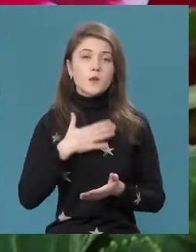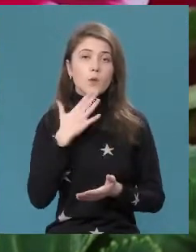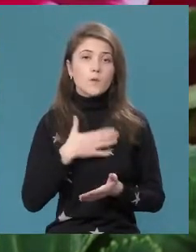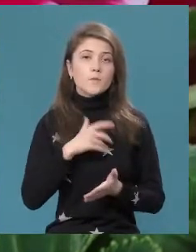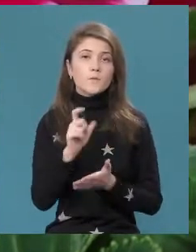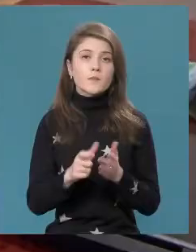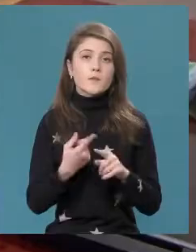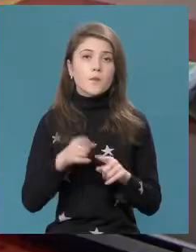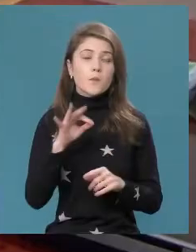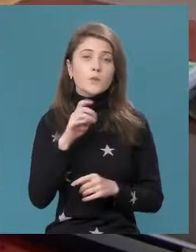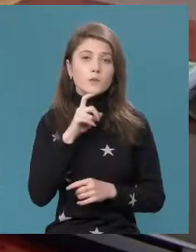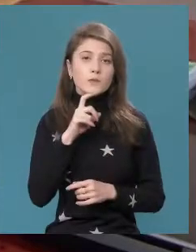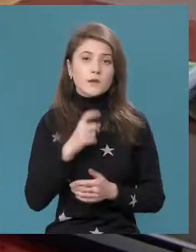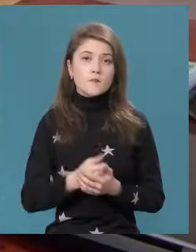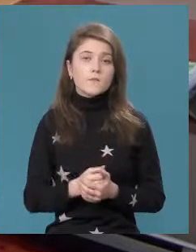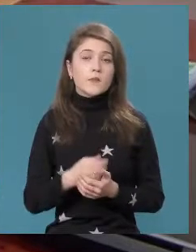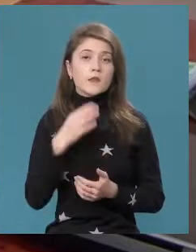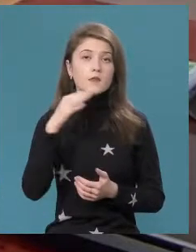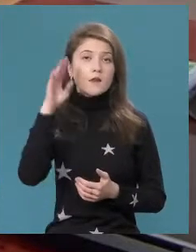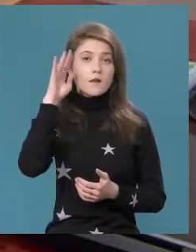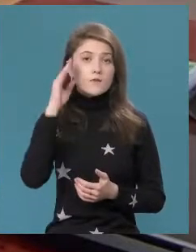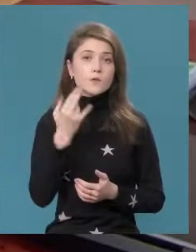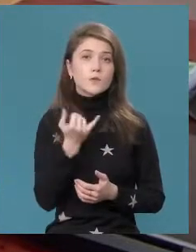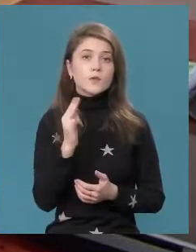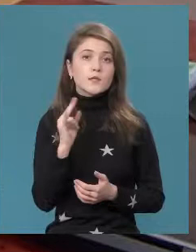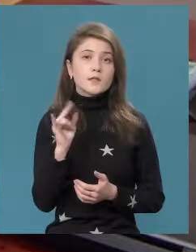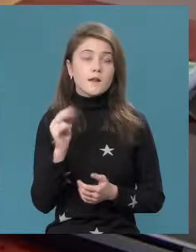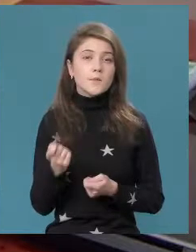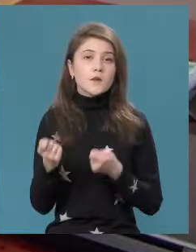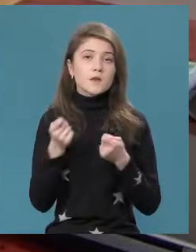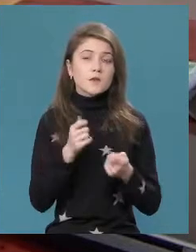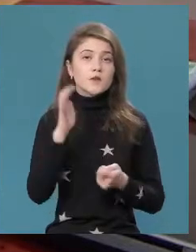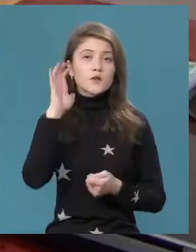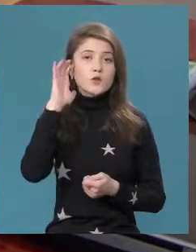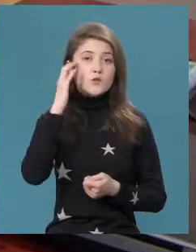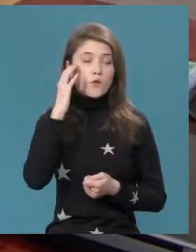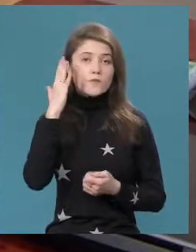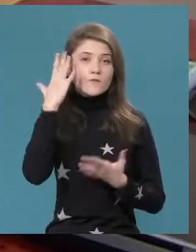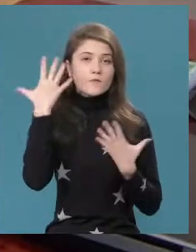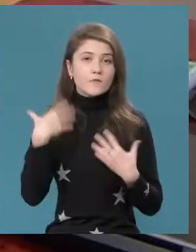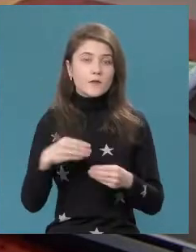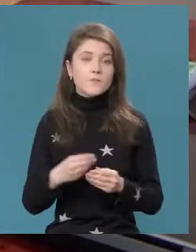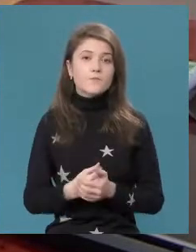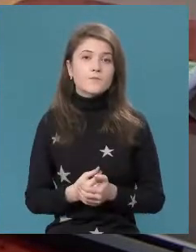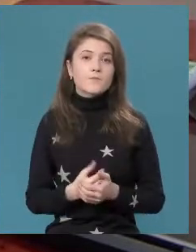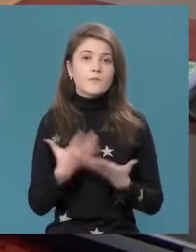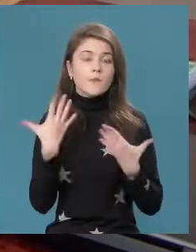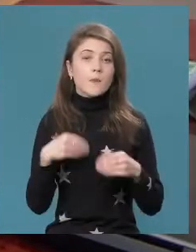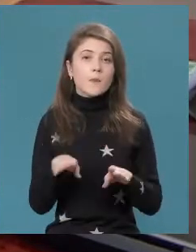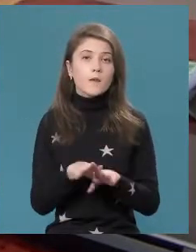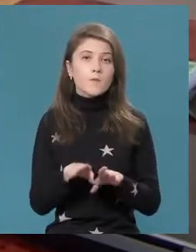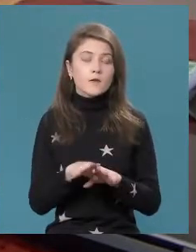Цуцика. Тато Цуцика приніс, чорні вуха, чорний ніс, чорні лапи, чорні очі, весь немов поріддя